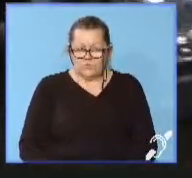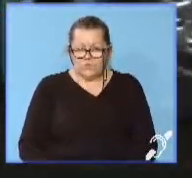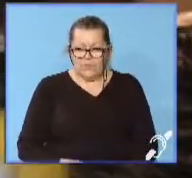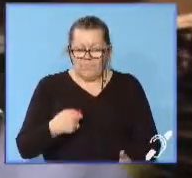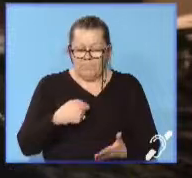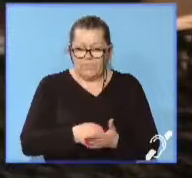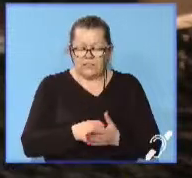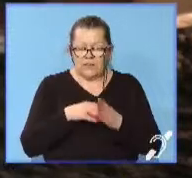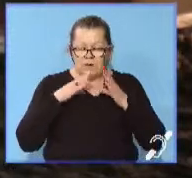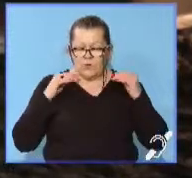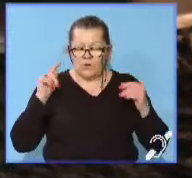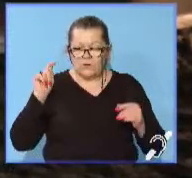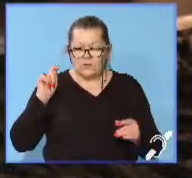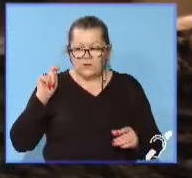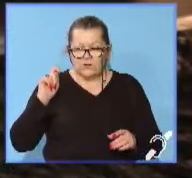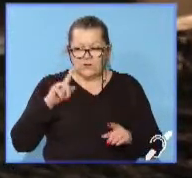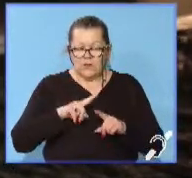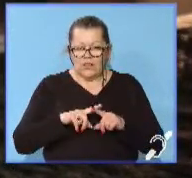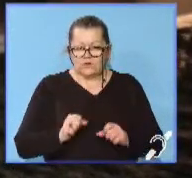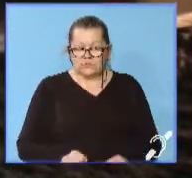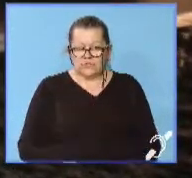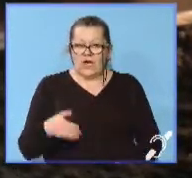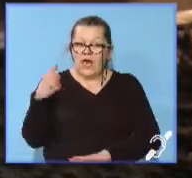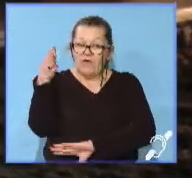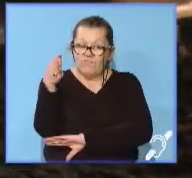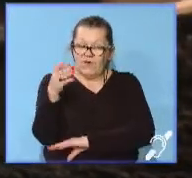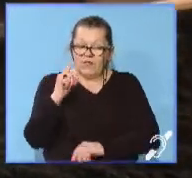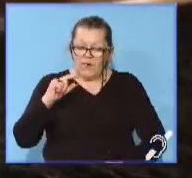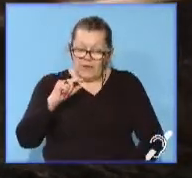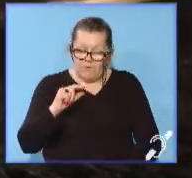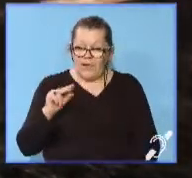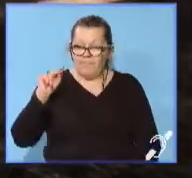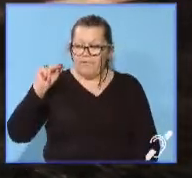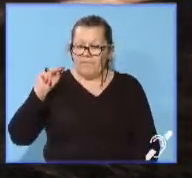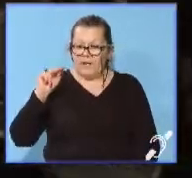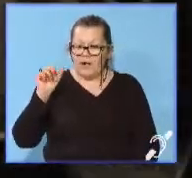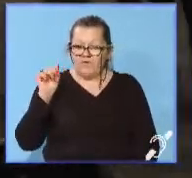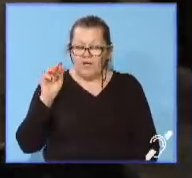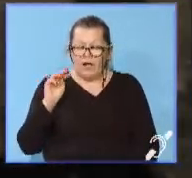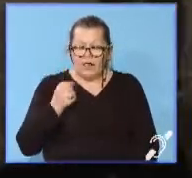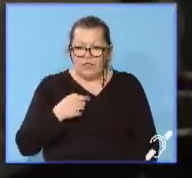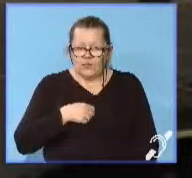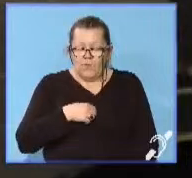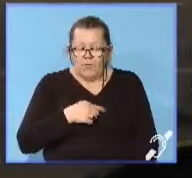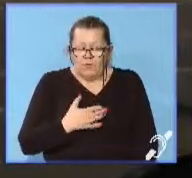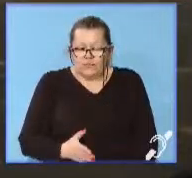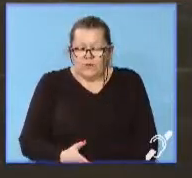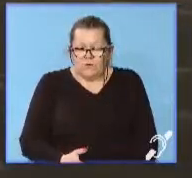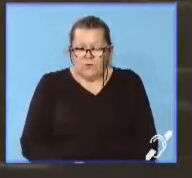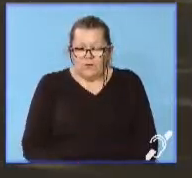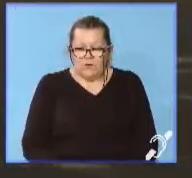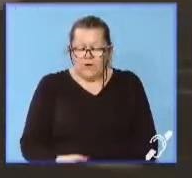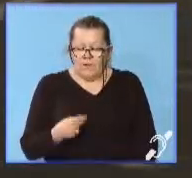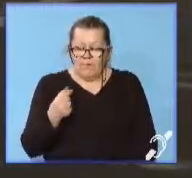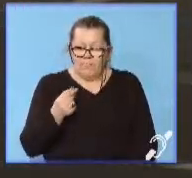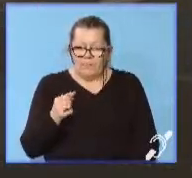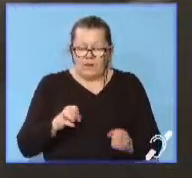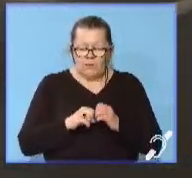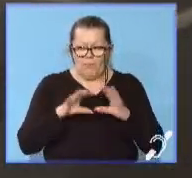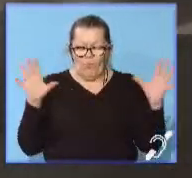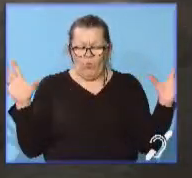taxelor inclusiv cei cu microintreprinderi cei cu PFA Sunt afectați și deja nu mai putem să supraviețuim pe piață prețurile au